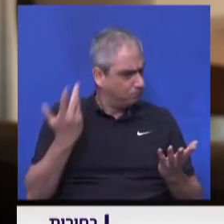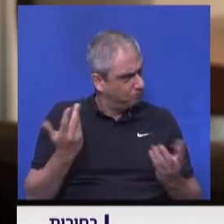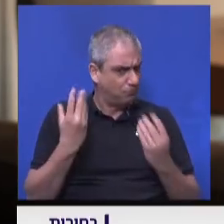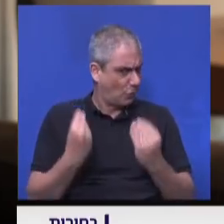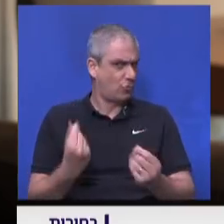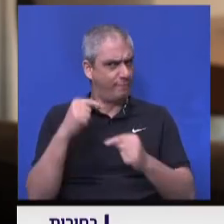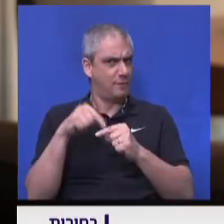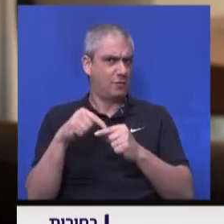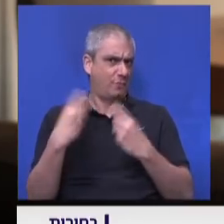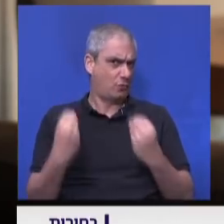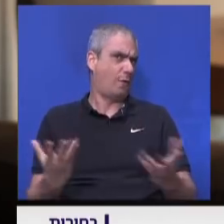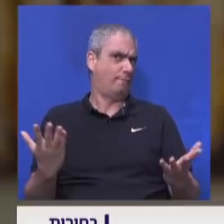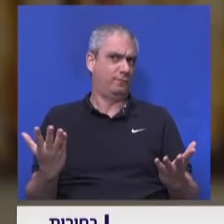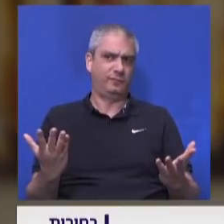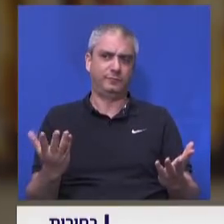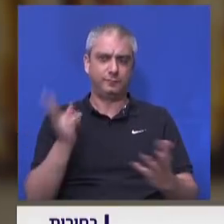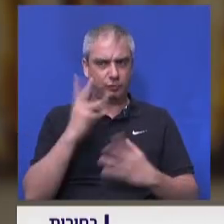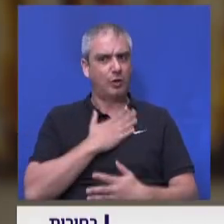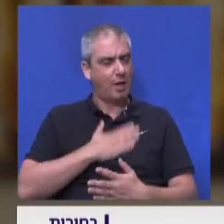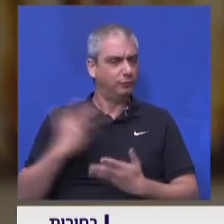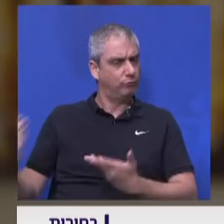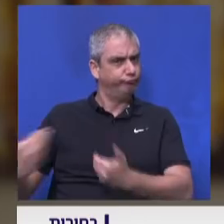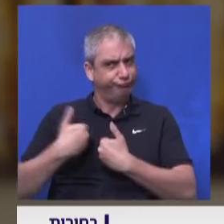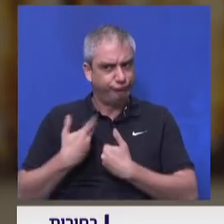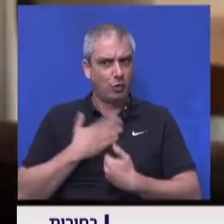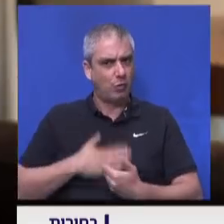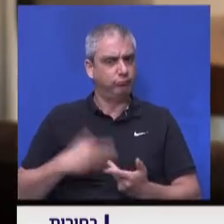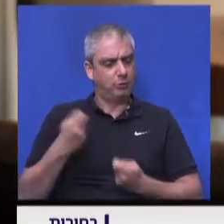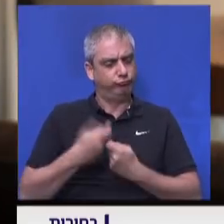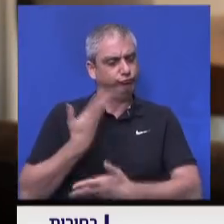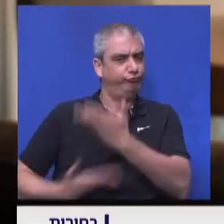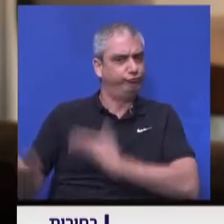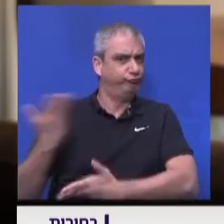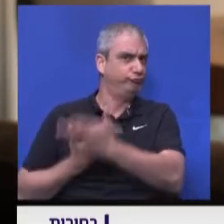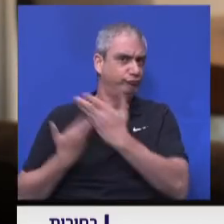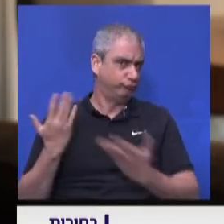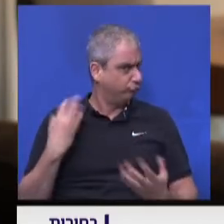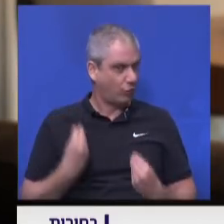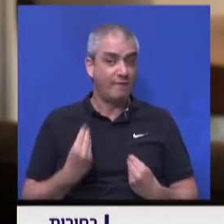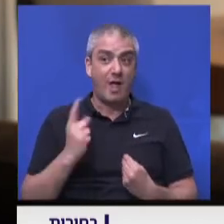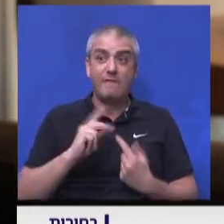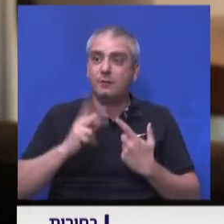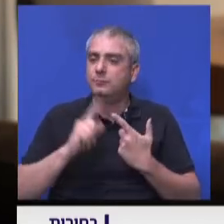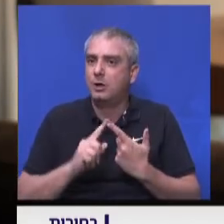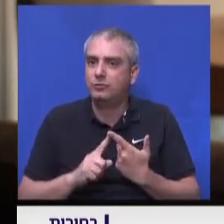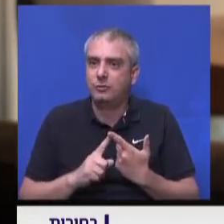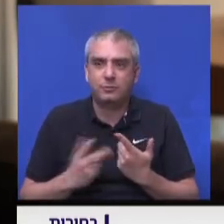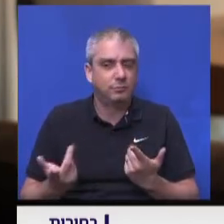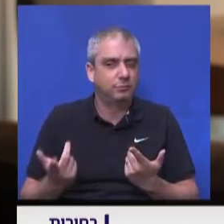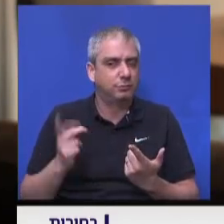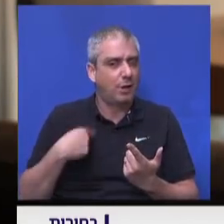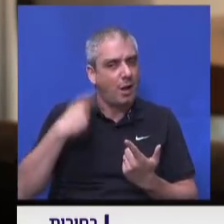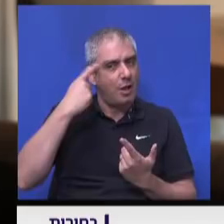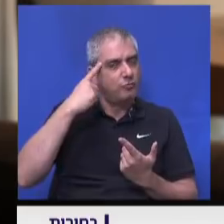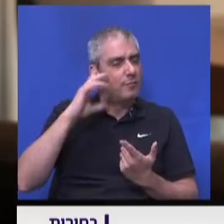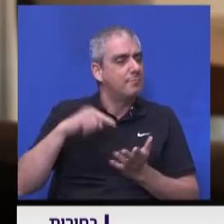כן? יש פה רצון לעזור, יש פה רצון לשתף פעולה. מצד שני, צריך לחשוב גם על